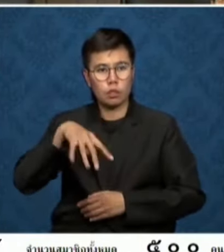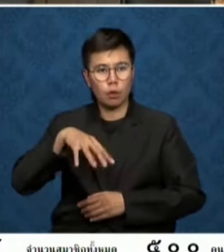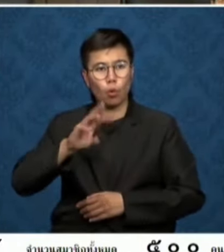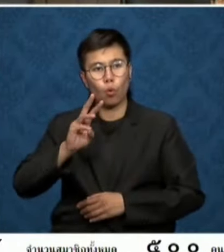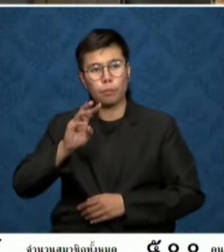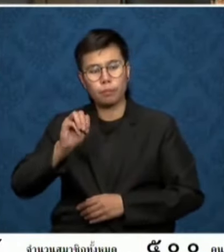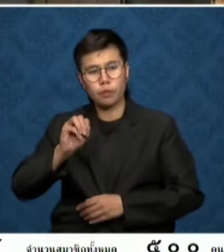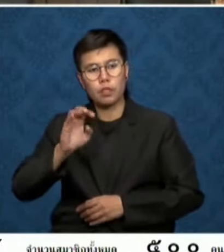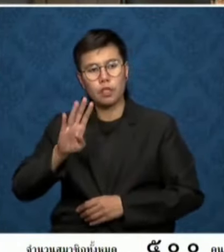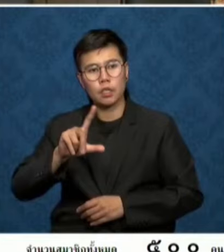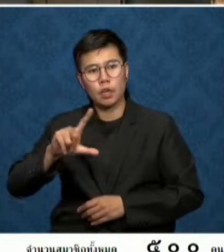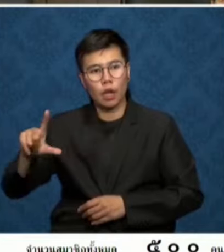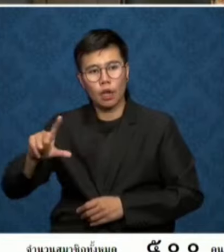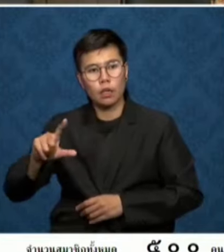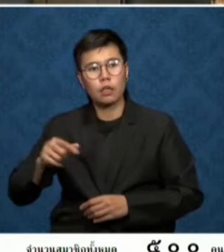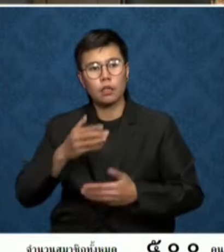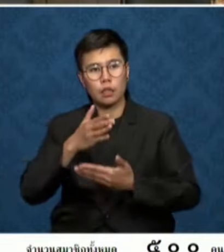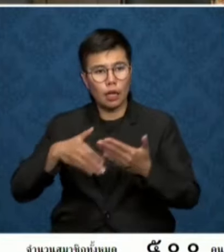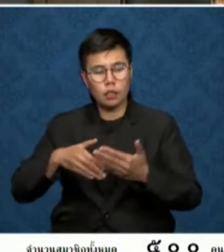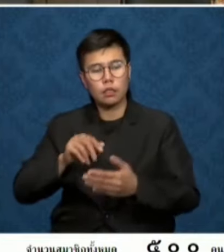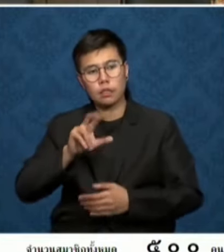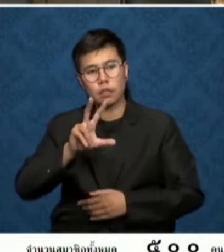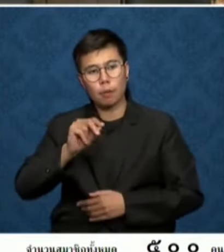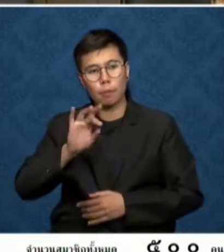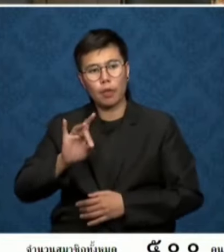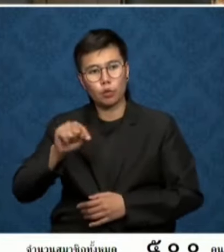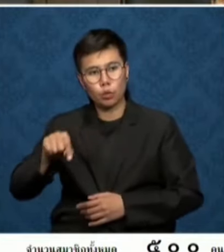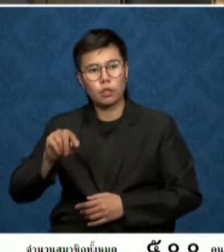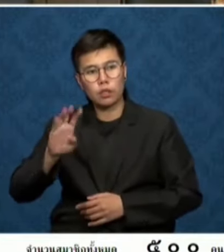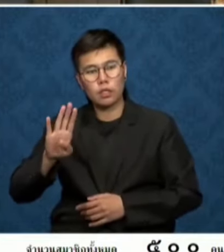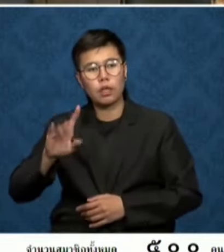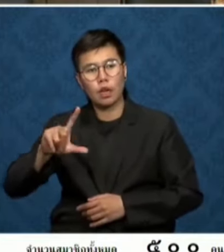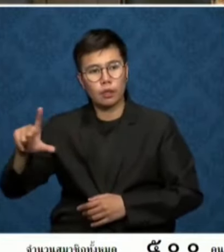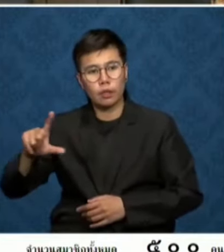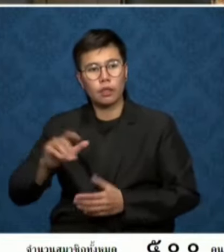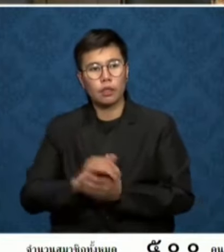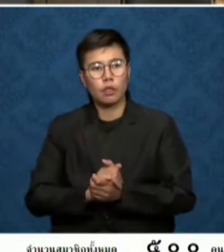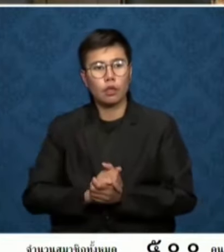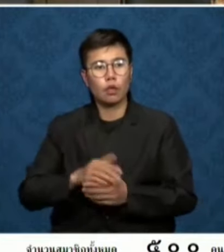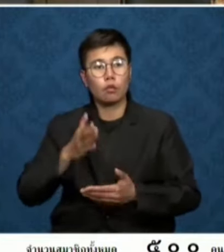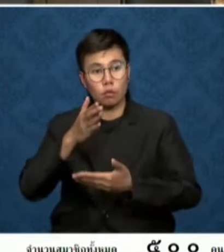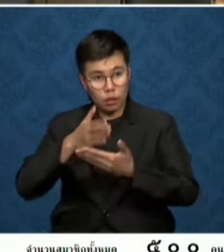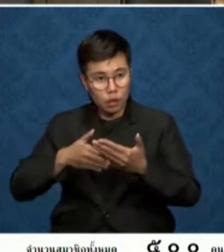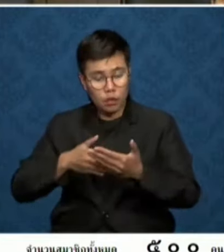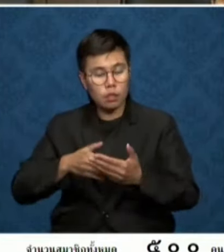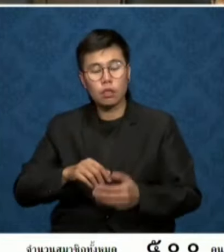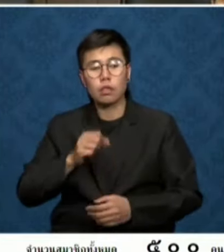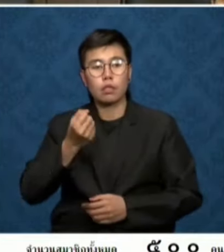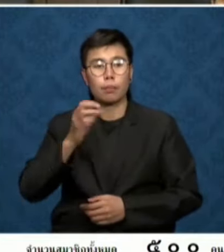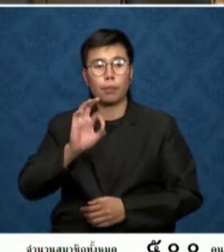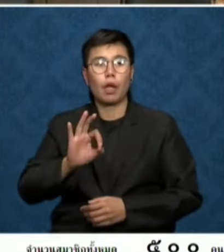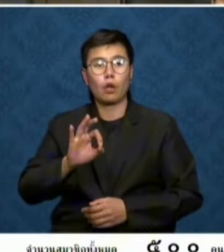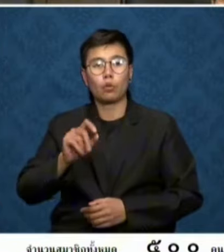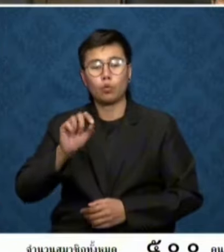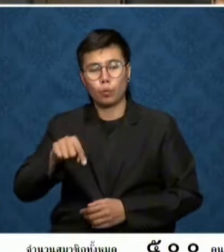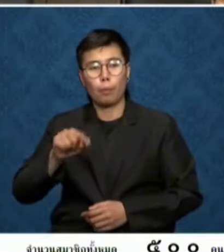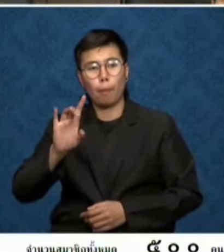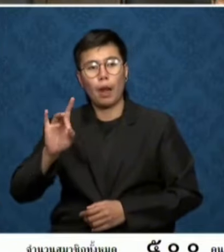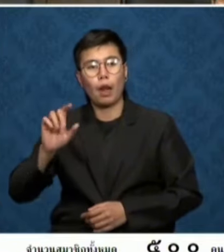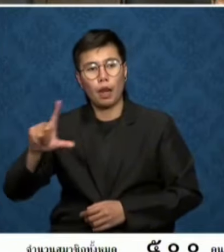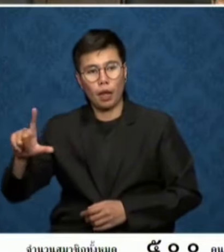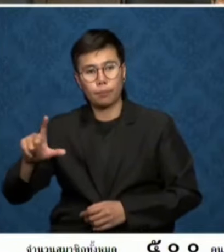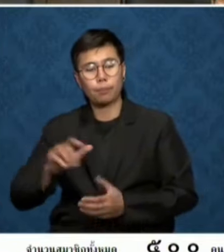ว 38.436 ล้านโอเวอร์ขอเพิ่มให้ตัดไปอีก 19.286 ล้านรวมเป็นทั้งหมด57